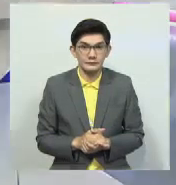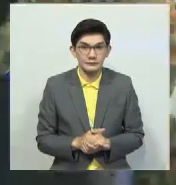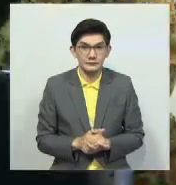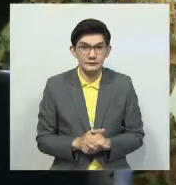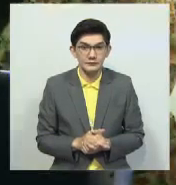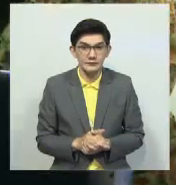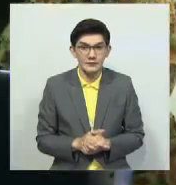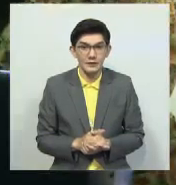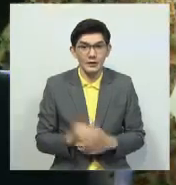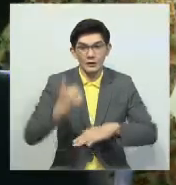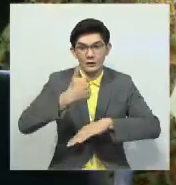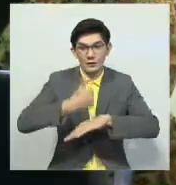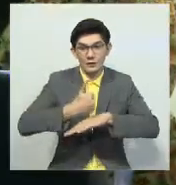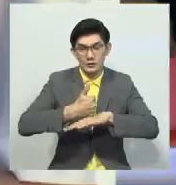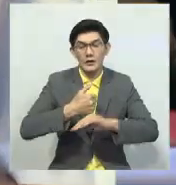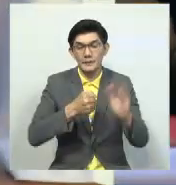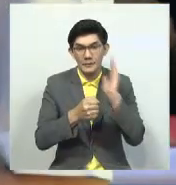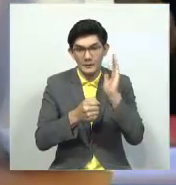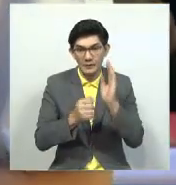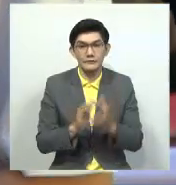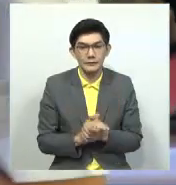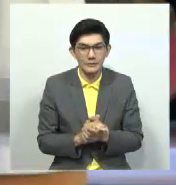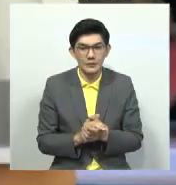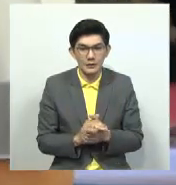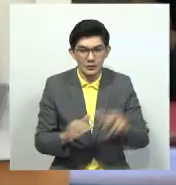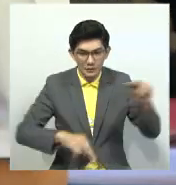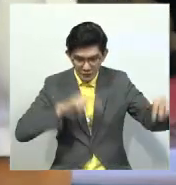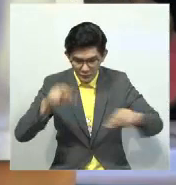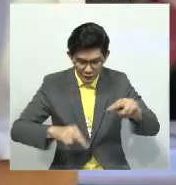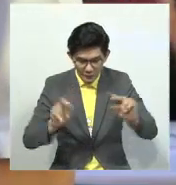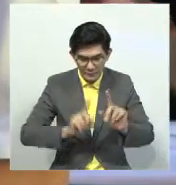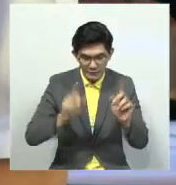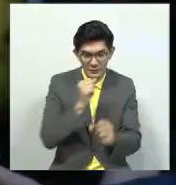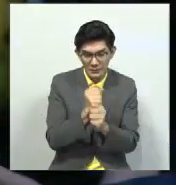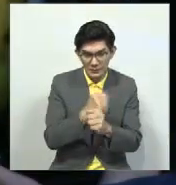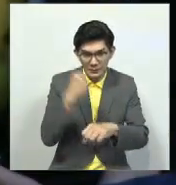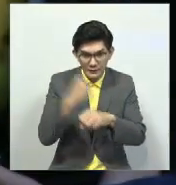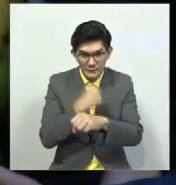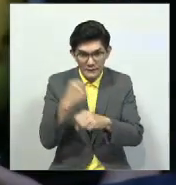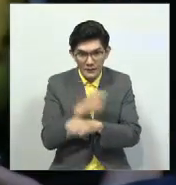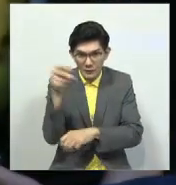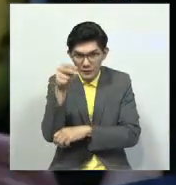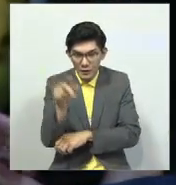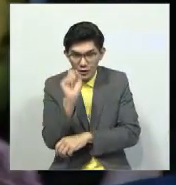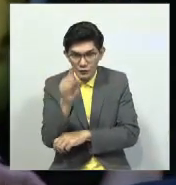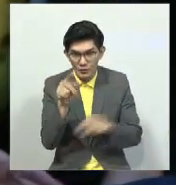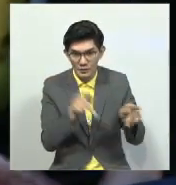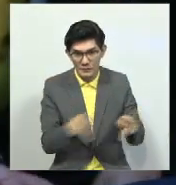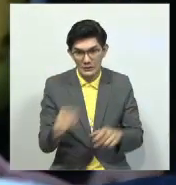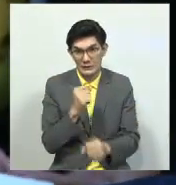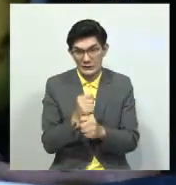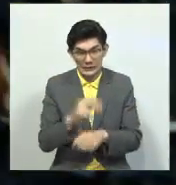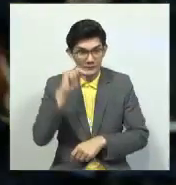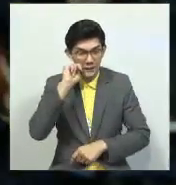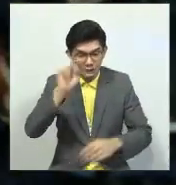ดยพลโทสรรเสริญแก้วกำเนิดอธิบดีกรมประชาสัมพันธ์ได้มาตรวจติดตามการซักซ้อมการถ่ายทอดสดพิธีพลีกรรม